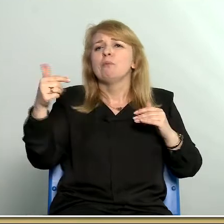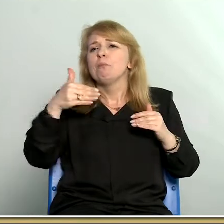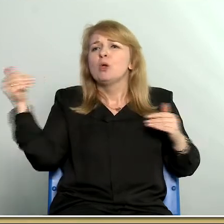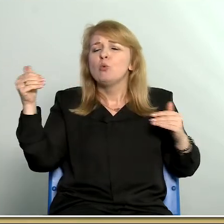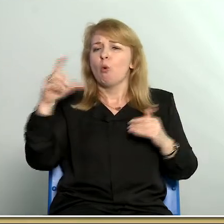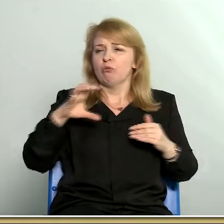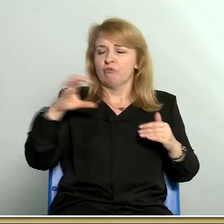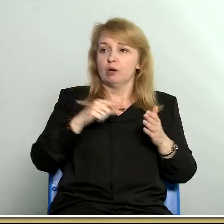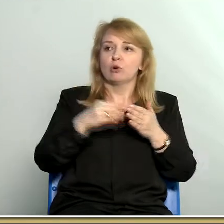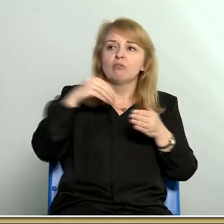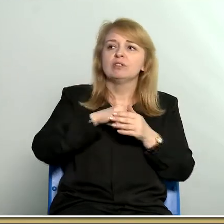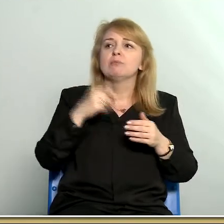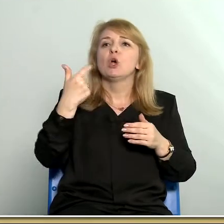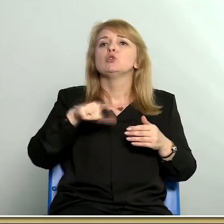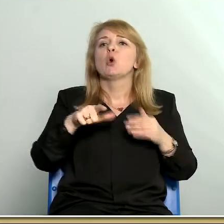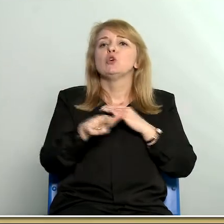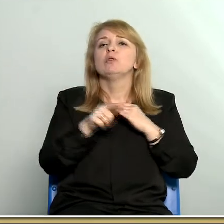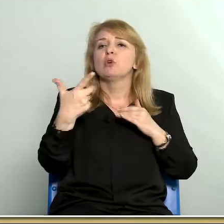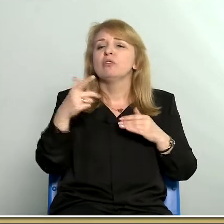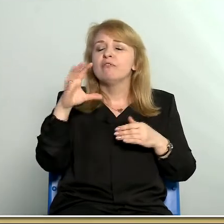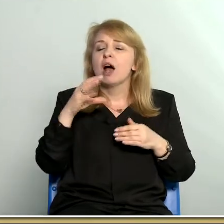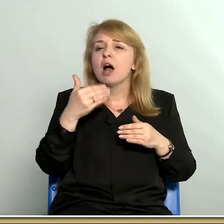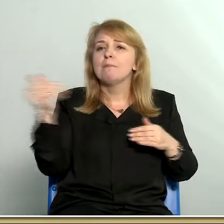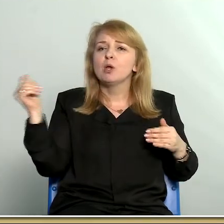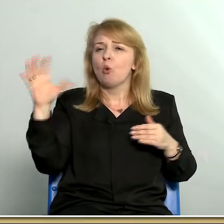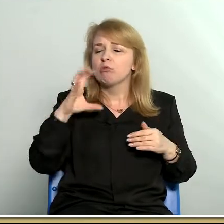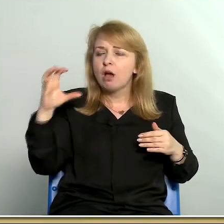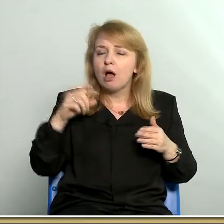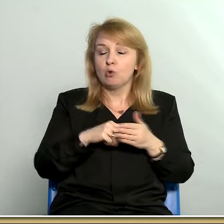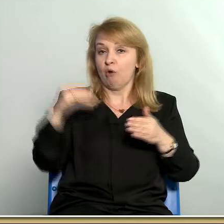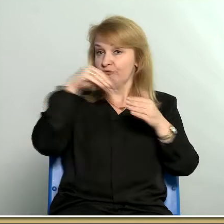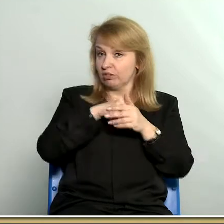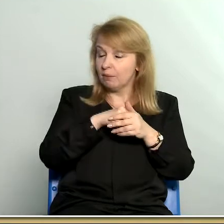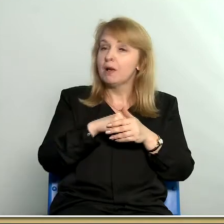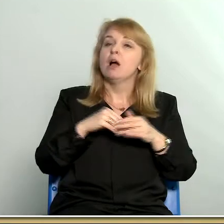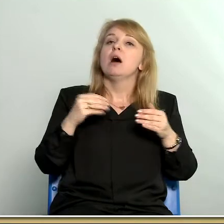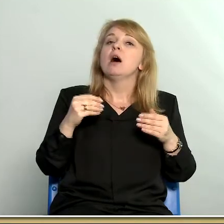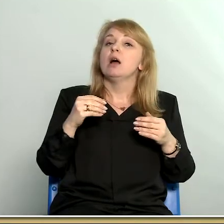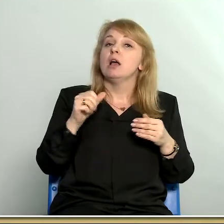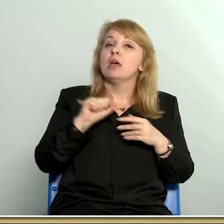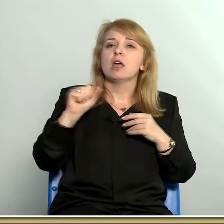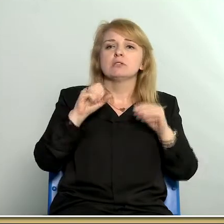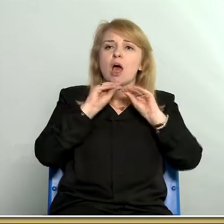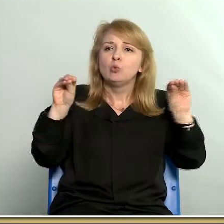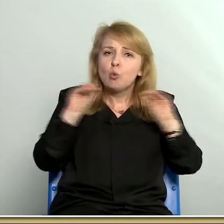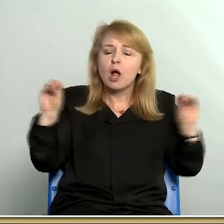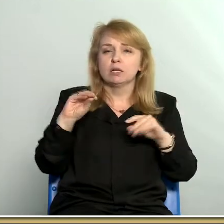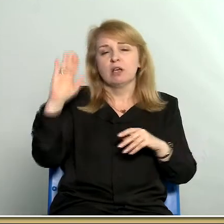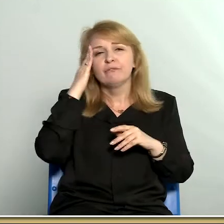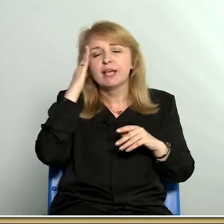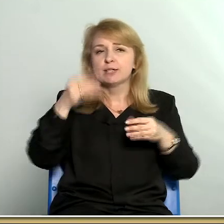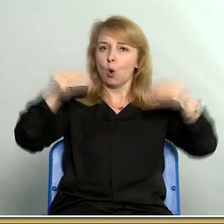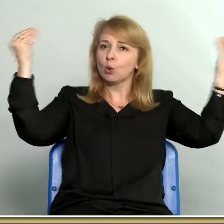182 mln euro, w programie poświęconym, który jest poświęcony wiedzy, edukacji i rozwojowi, to jest